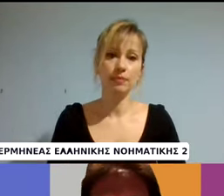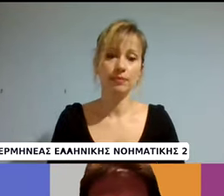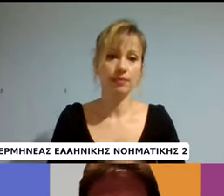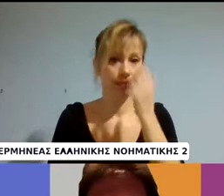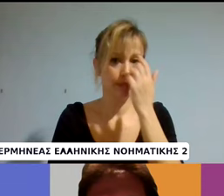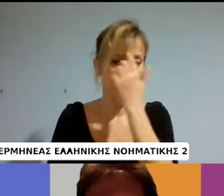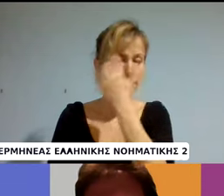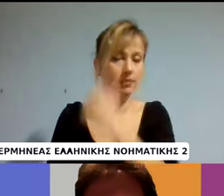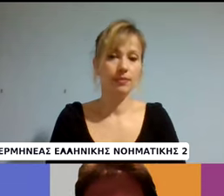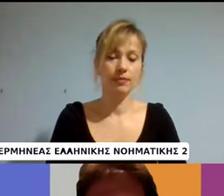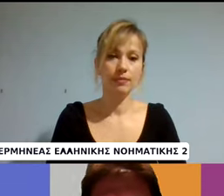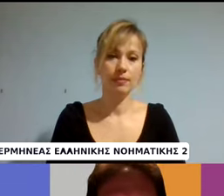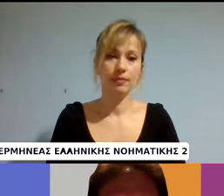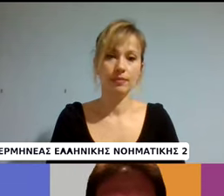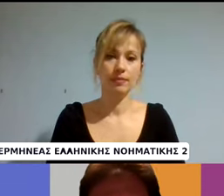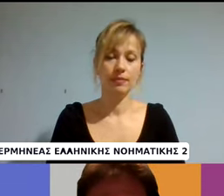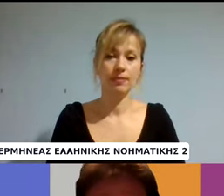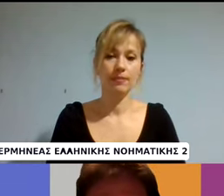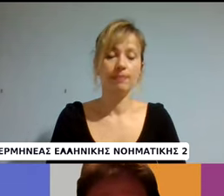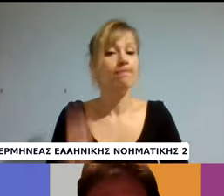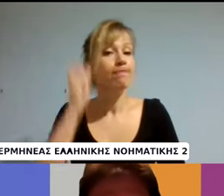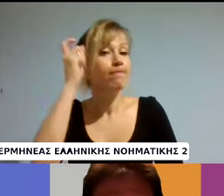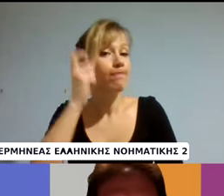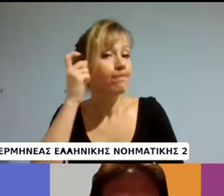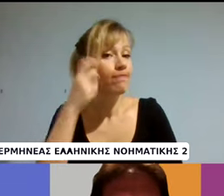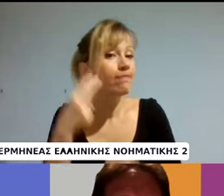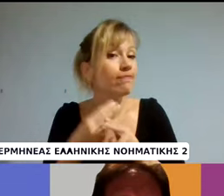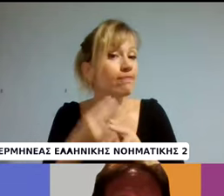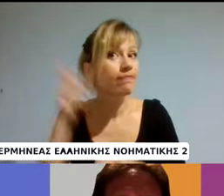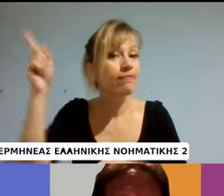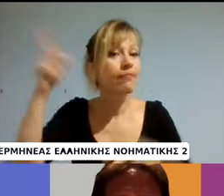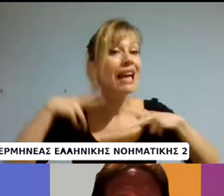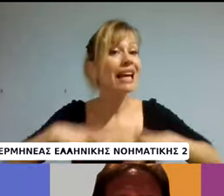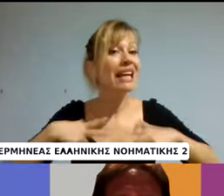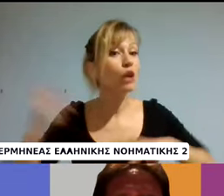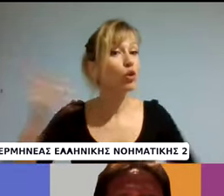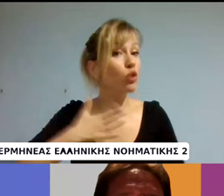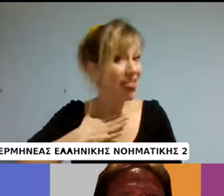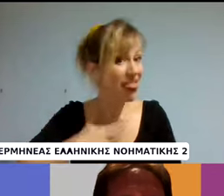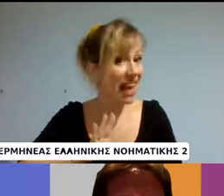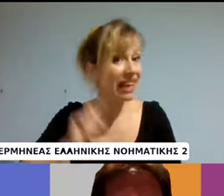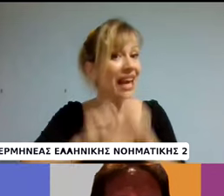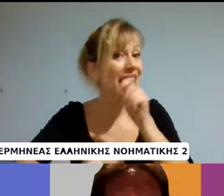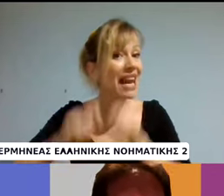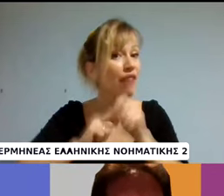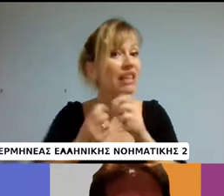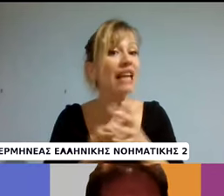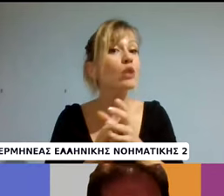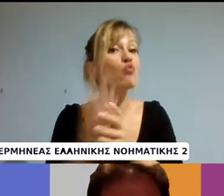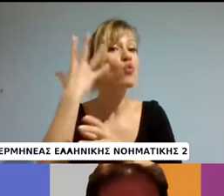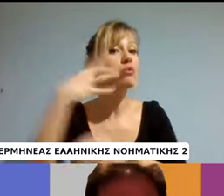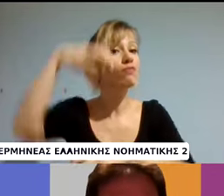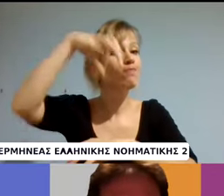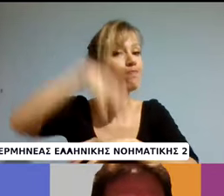έχει ιδιαίτερο συμφέρον ή ενδιαφέρον η πολιτεία να φτιάξει ένα επιμελητήριο αντίστοιχο με το